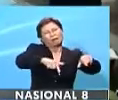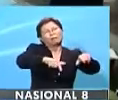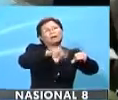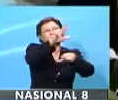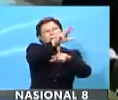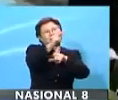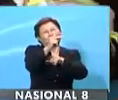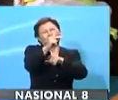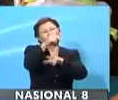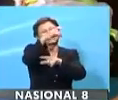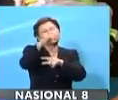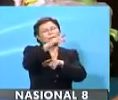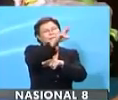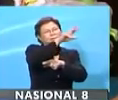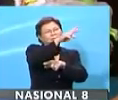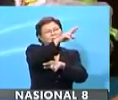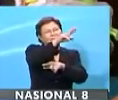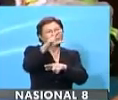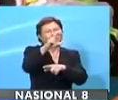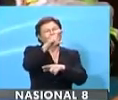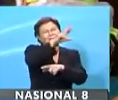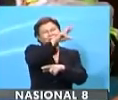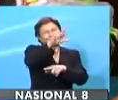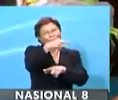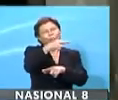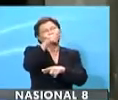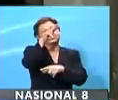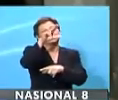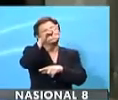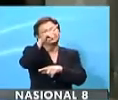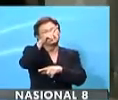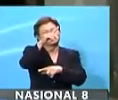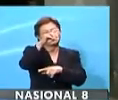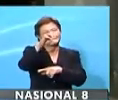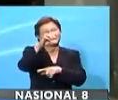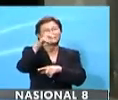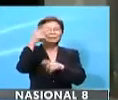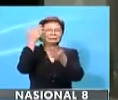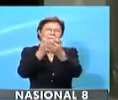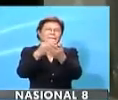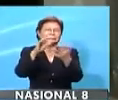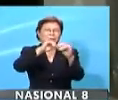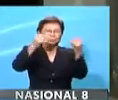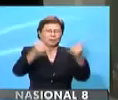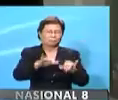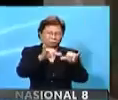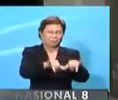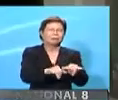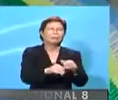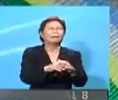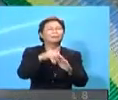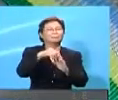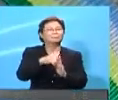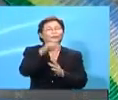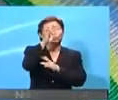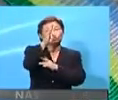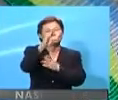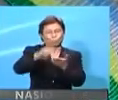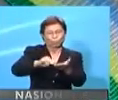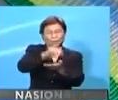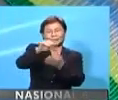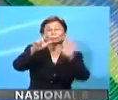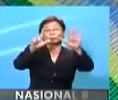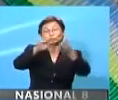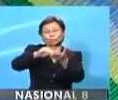seramai 3,180 hingga 3,236 jemaah. Secara lebih terperinci, 7 maktab